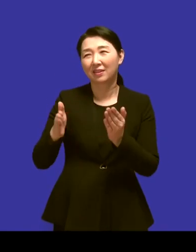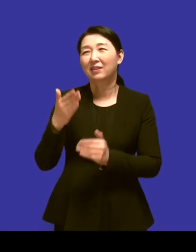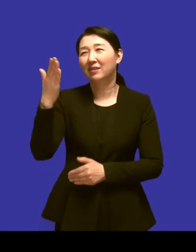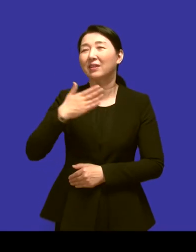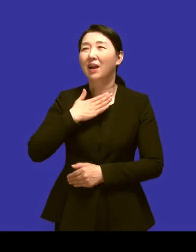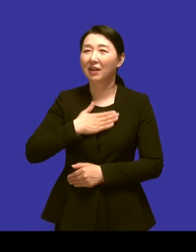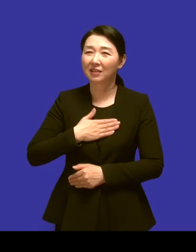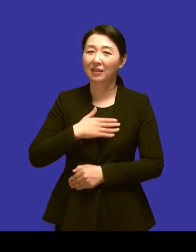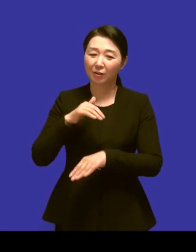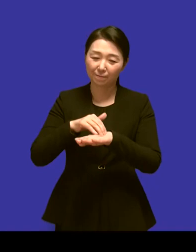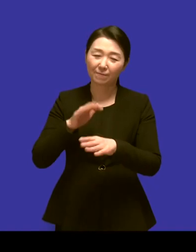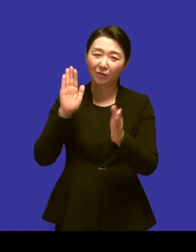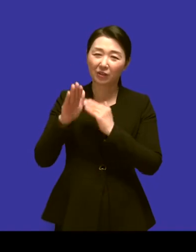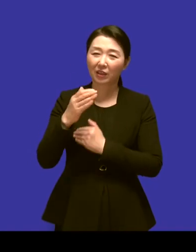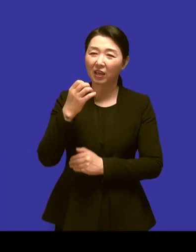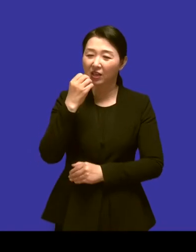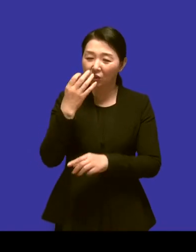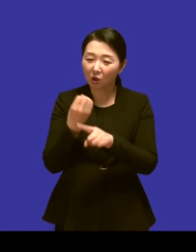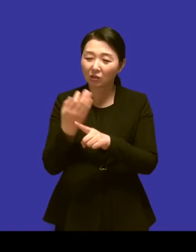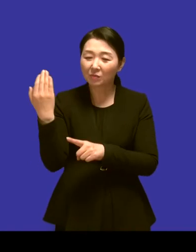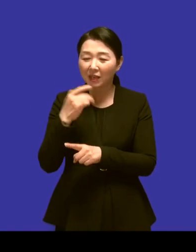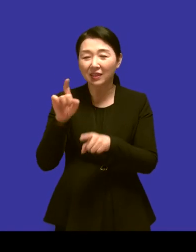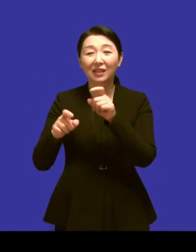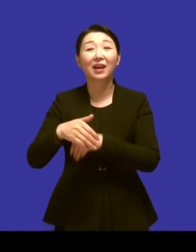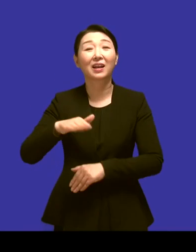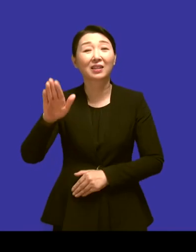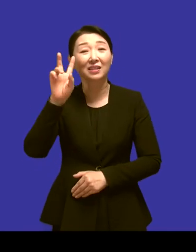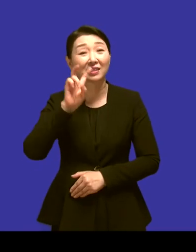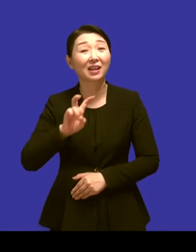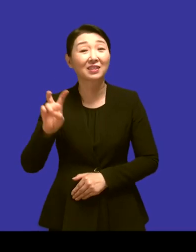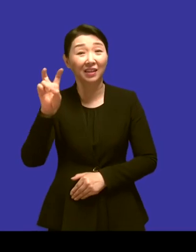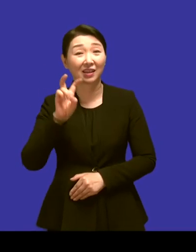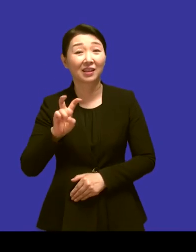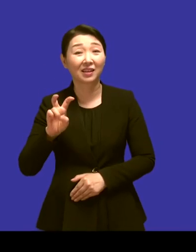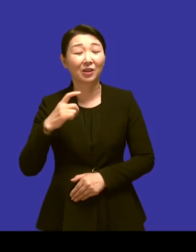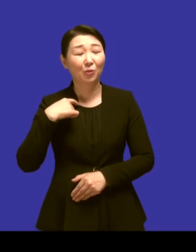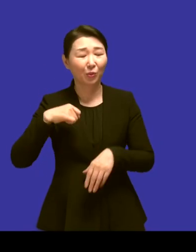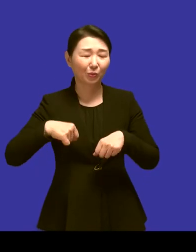정금같이 나오리라 그 아멘. 찬양이 그때 너무 이제